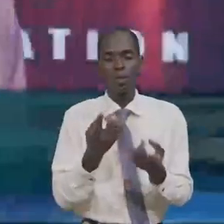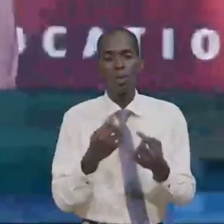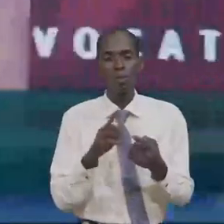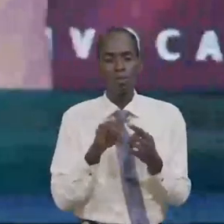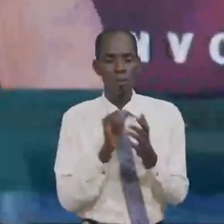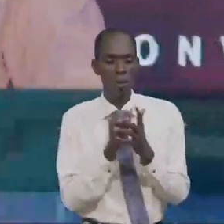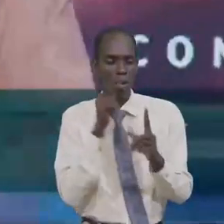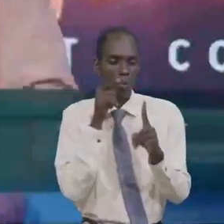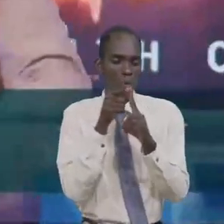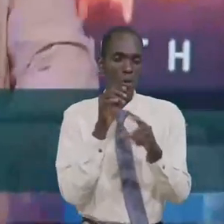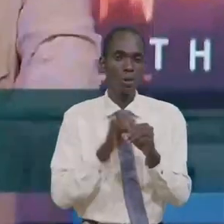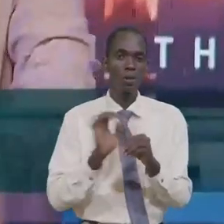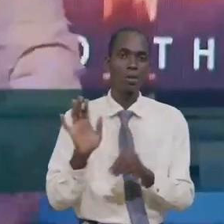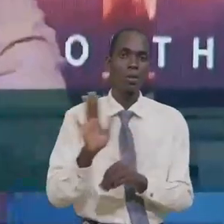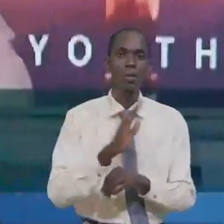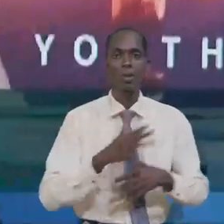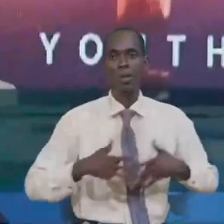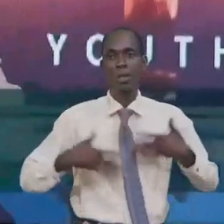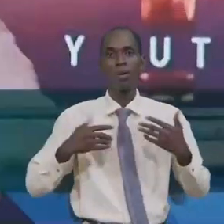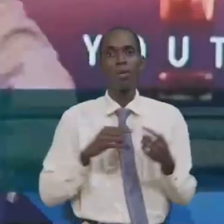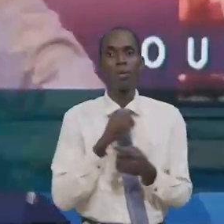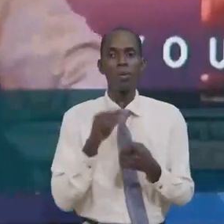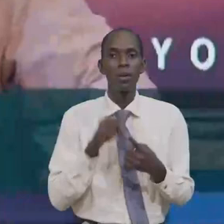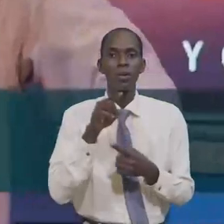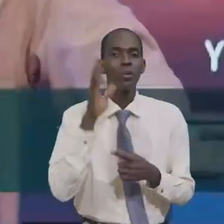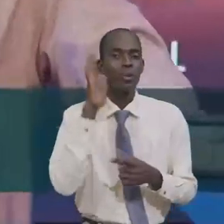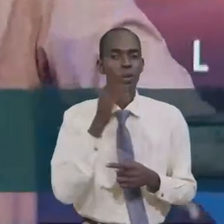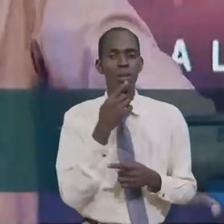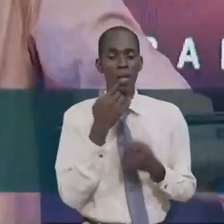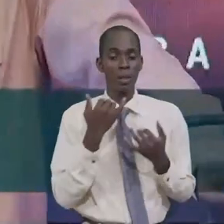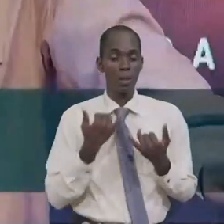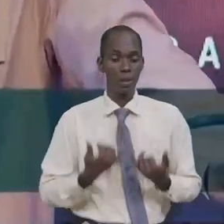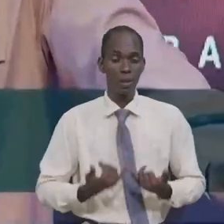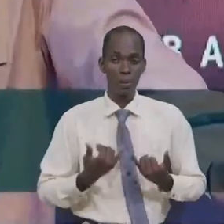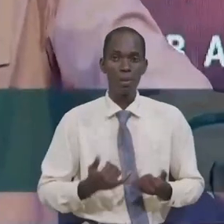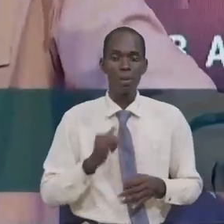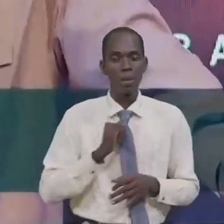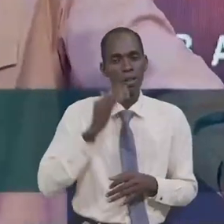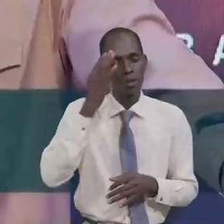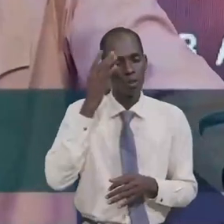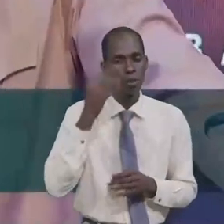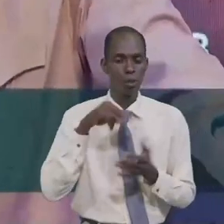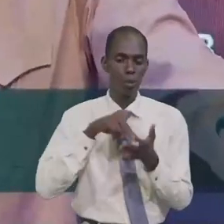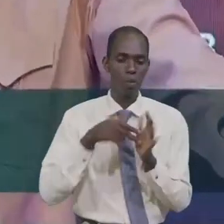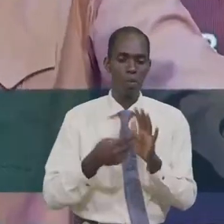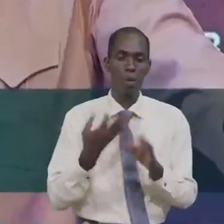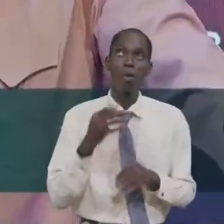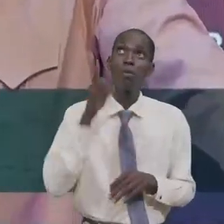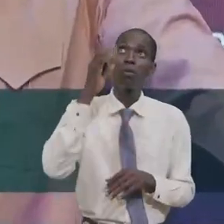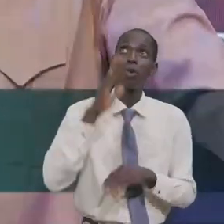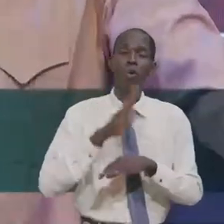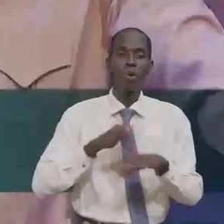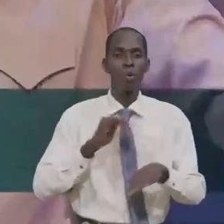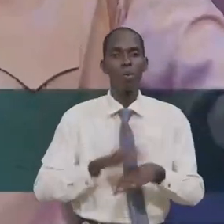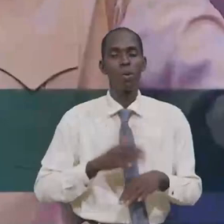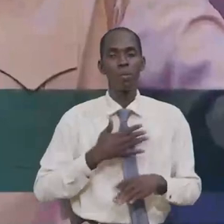ta vie ou tu dis maintenant j'ai besoin je connais l'objectif et le plan de Dieu pour ma vie le